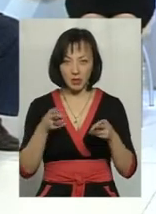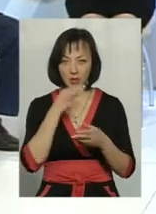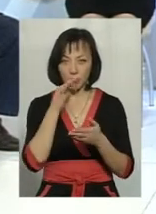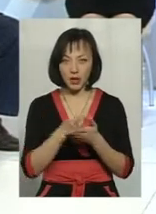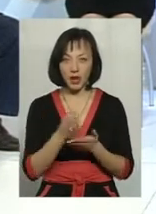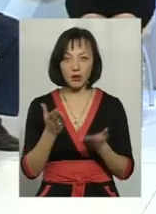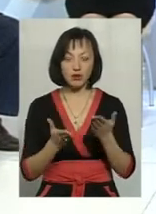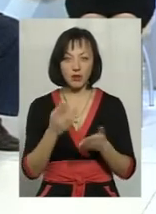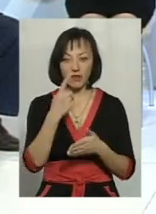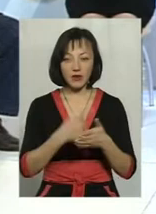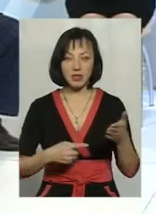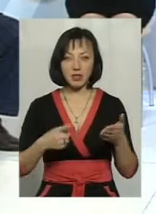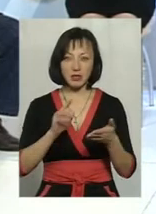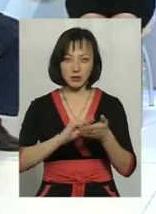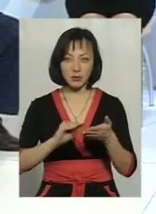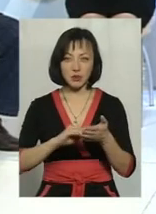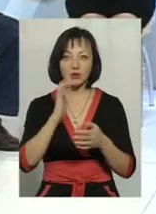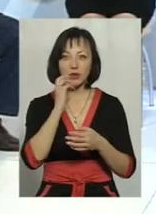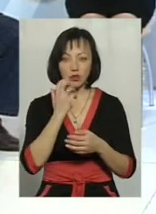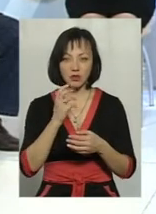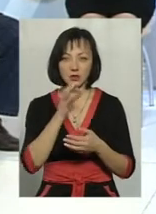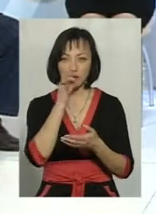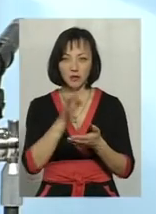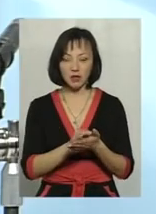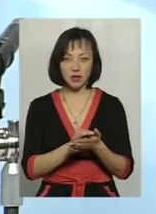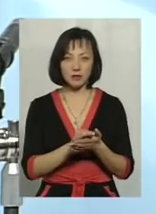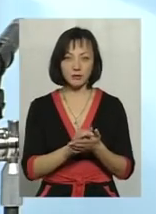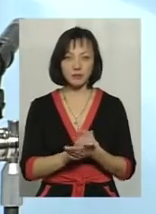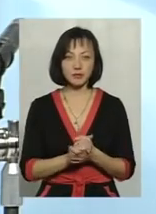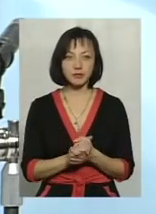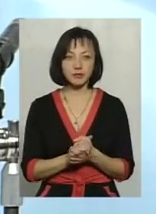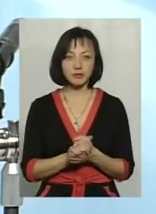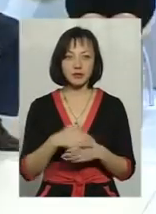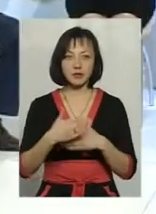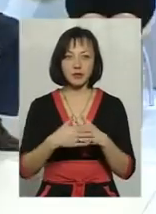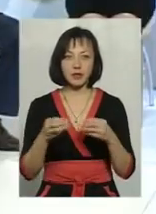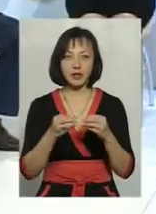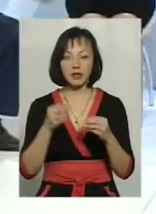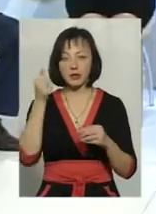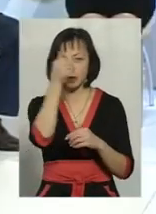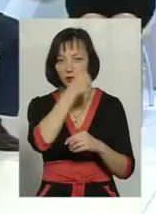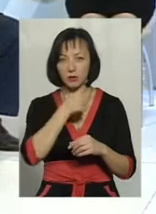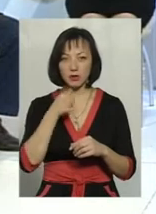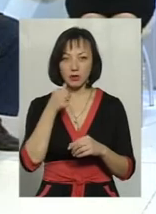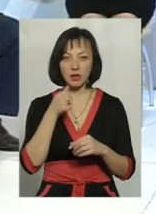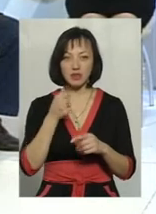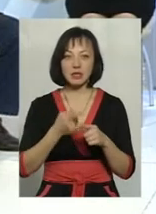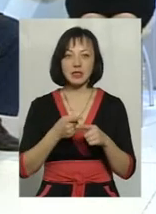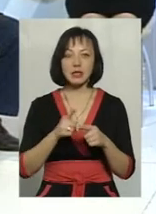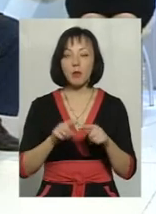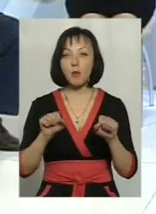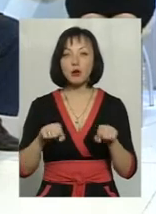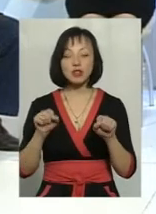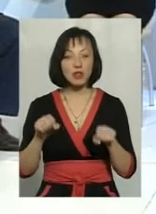відповідальність, і якщо вірити ЗМІ, там така серйозна відповідальність, так, близько 10 років, якщо я не помиляюсь, за гратами. Можливо,